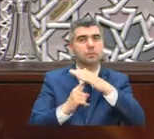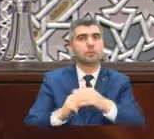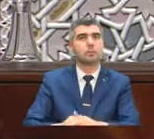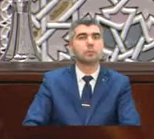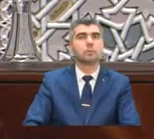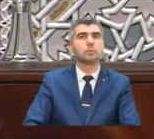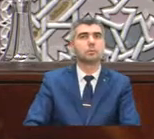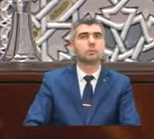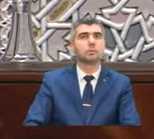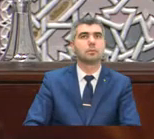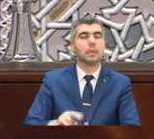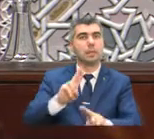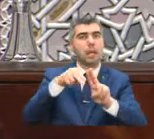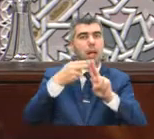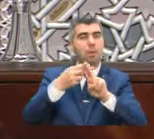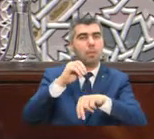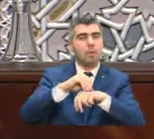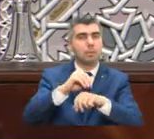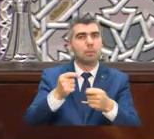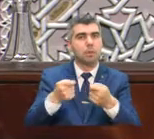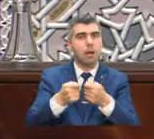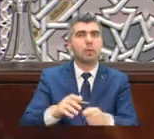الإضافي.